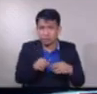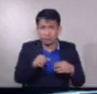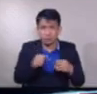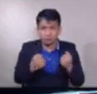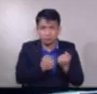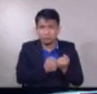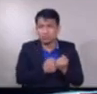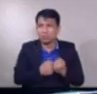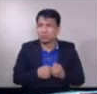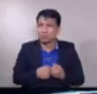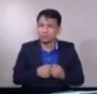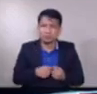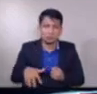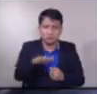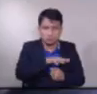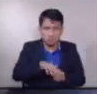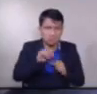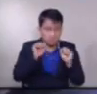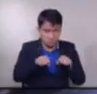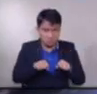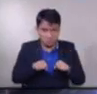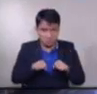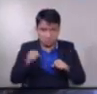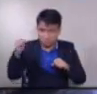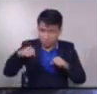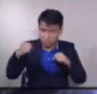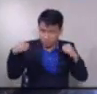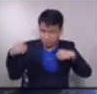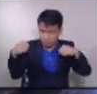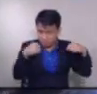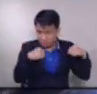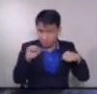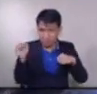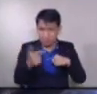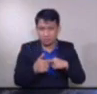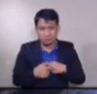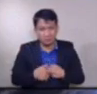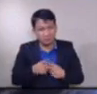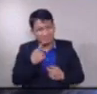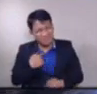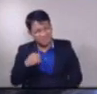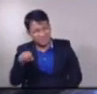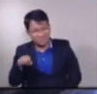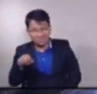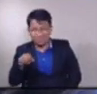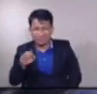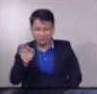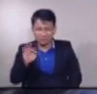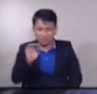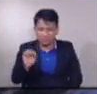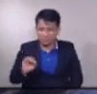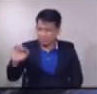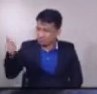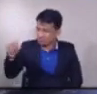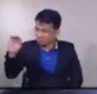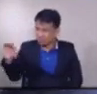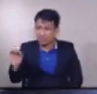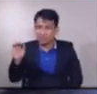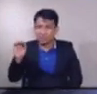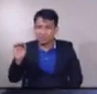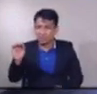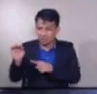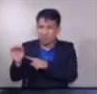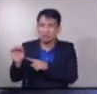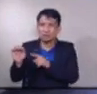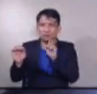lahat? I should say, it's a yes, 90%, but 10% of that is reserved. Ano yung 10% na babaguhin